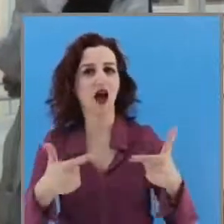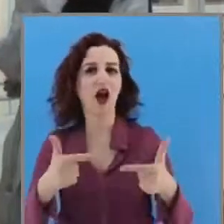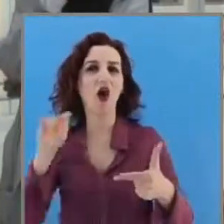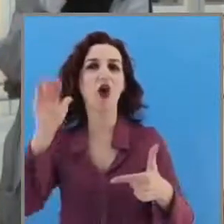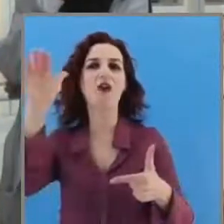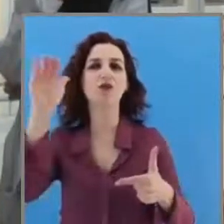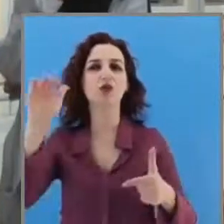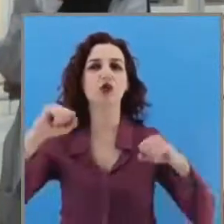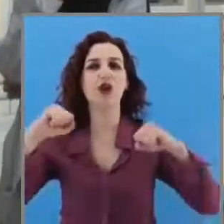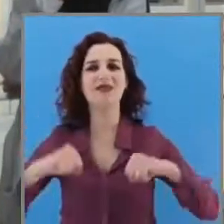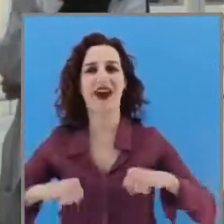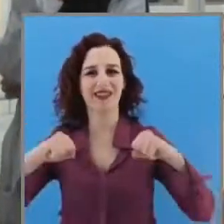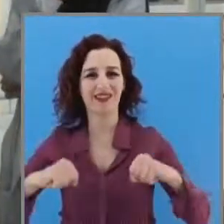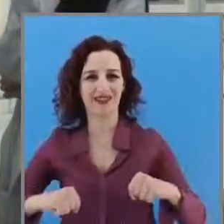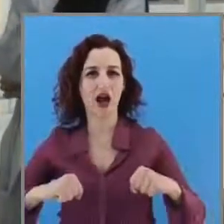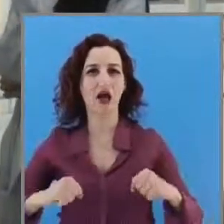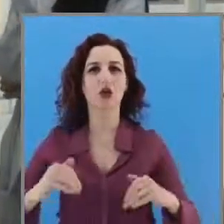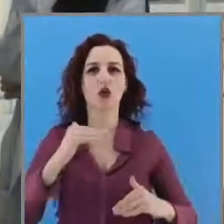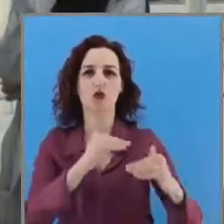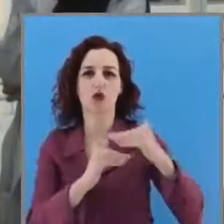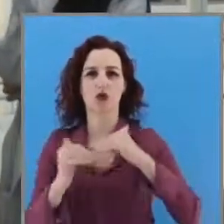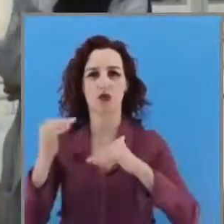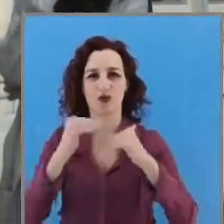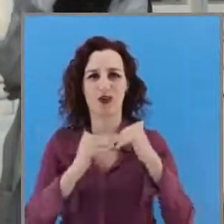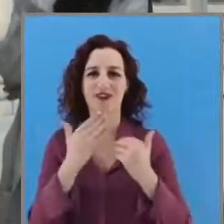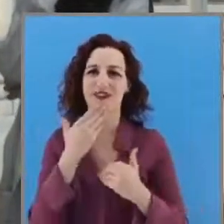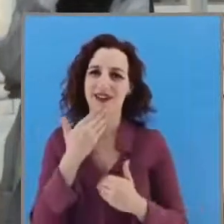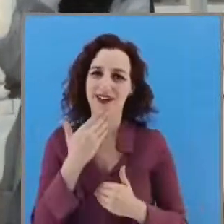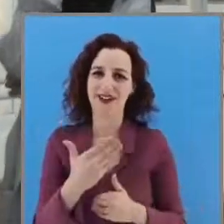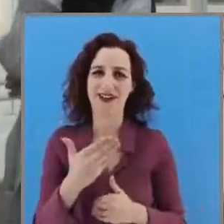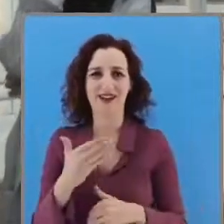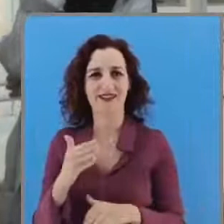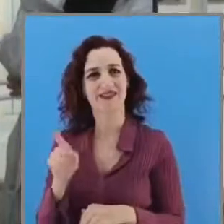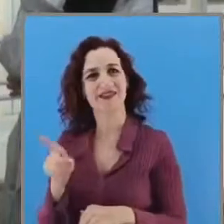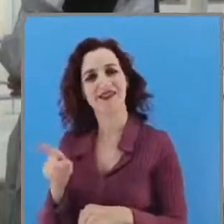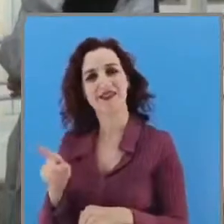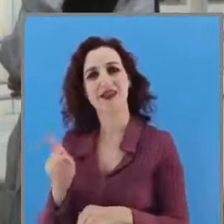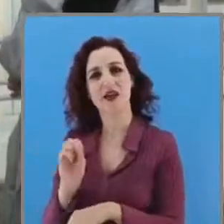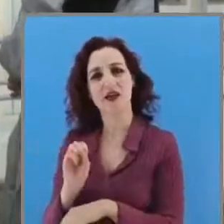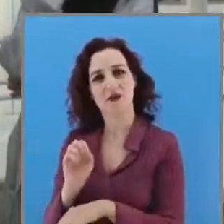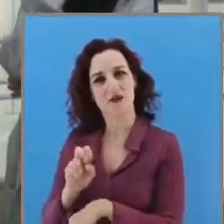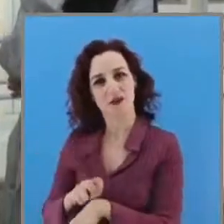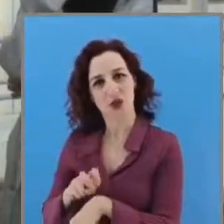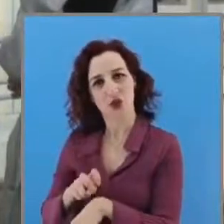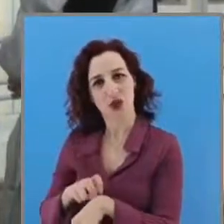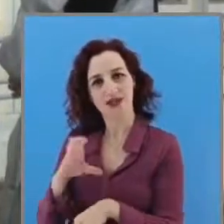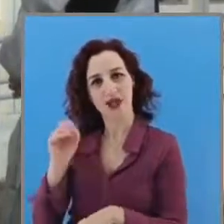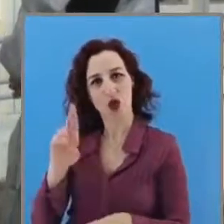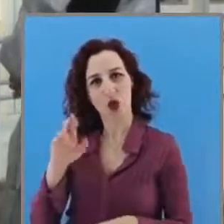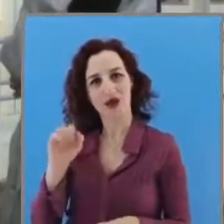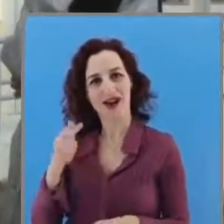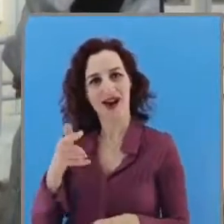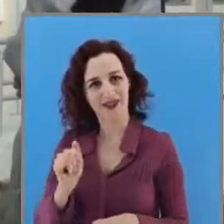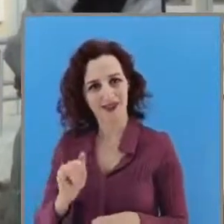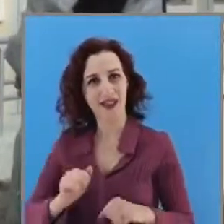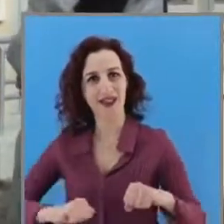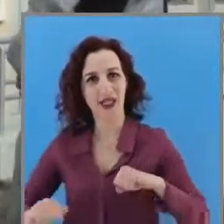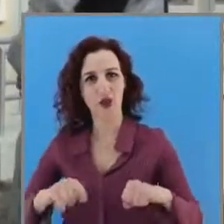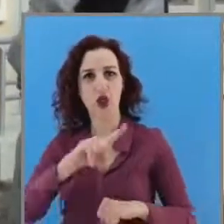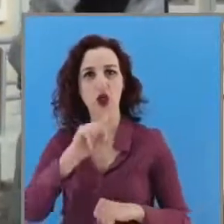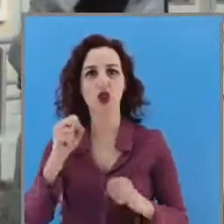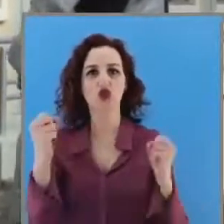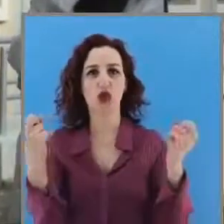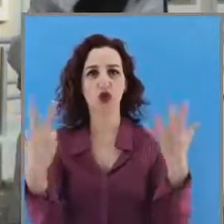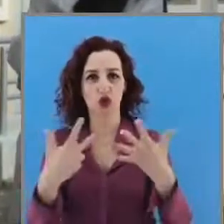Ringrazio l'assessore, la dottoressa Corradi, l'Ares 118, perché dentro l'emergenza Covid